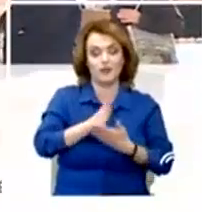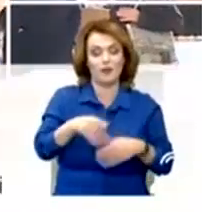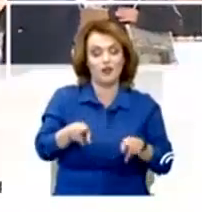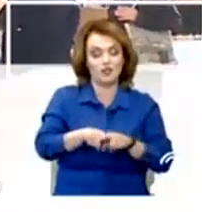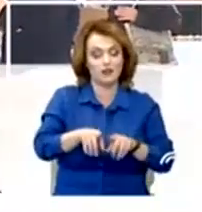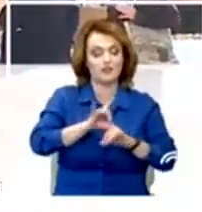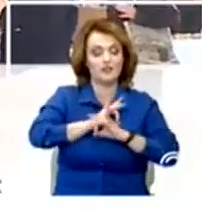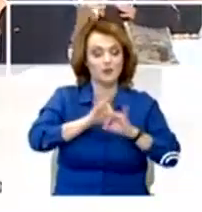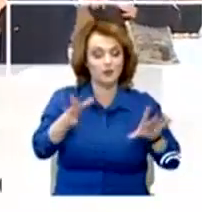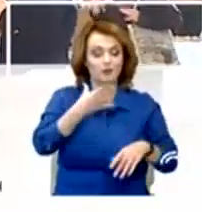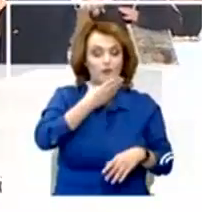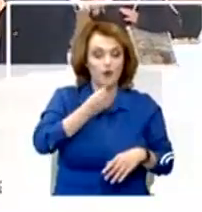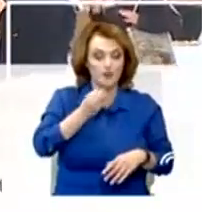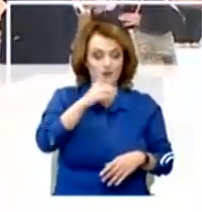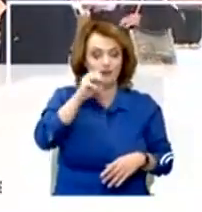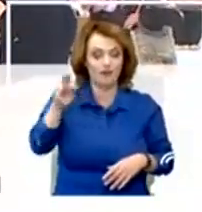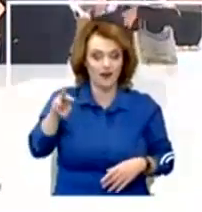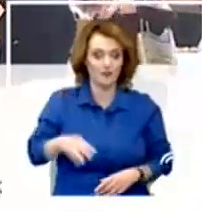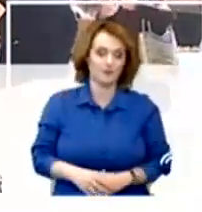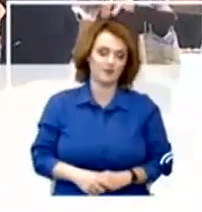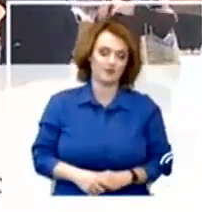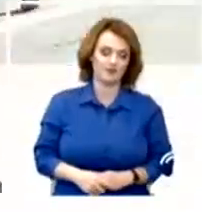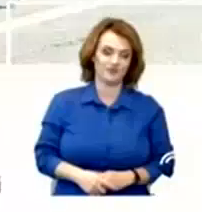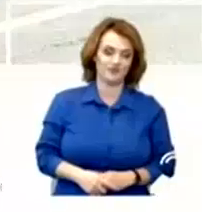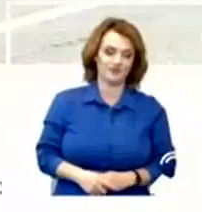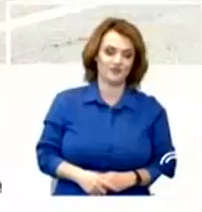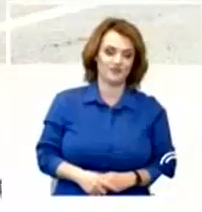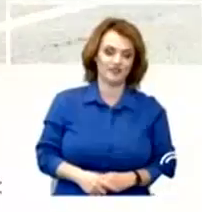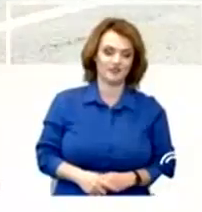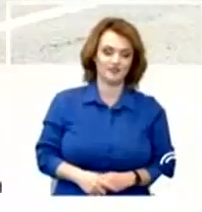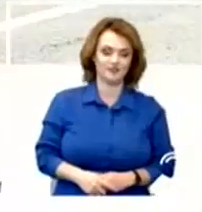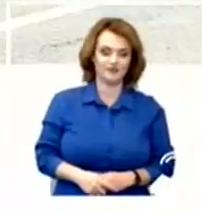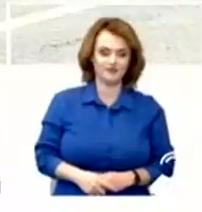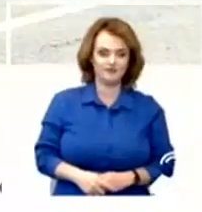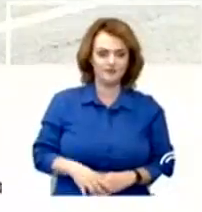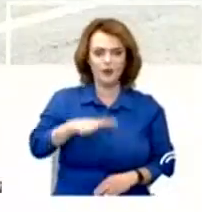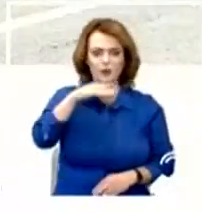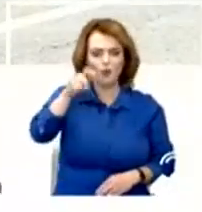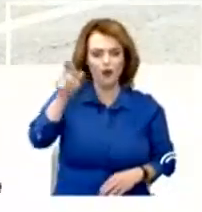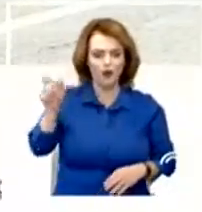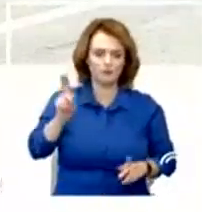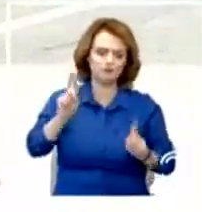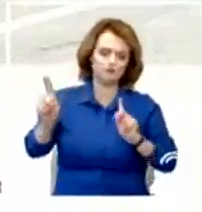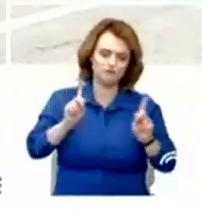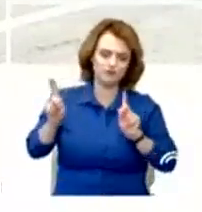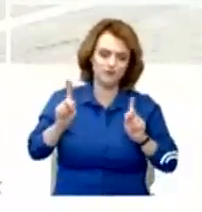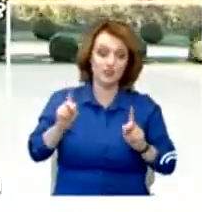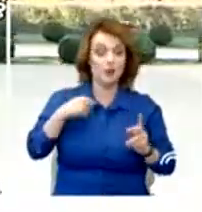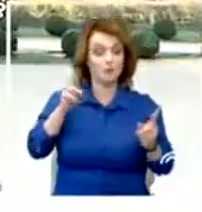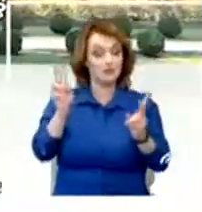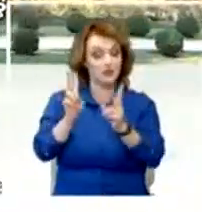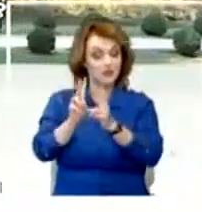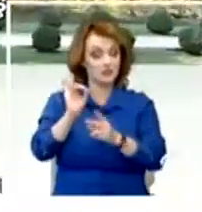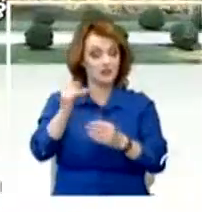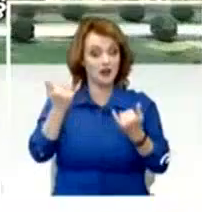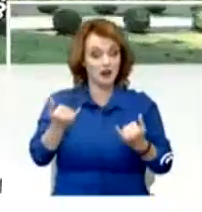așa mai specială în oraș, când putem să ne întâlnim și cu prieteni. Printre zecile de petrecăreți am întâlnit și mulți turiști.